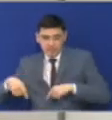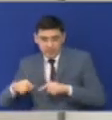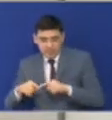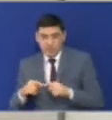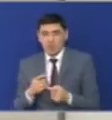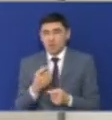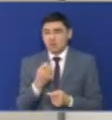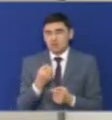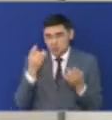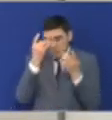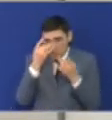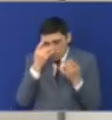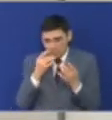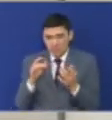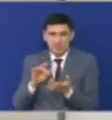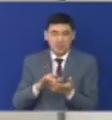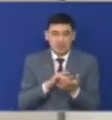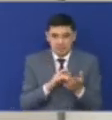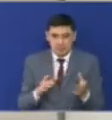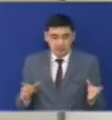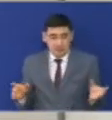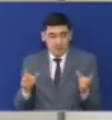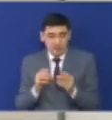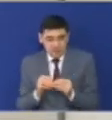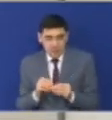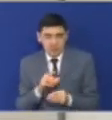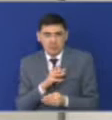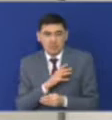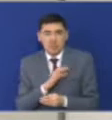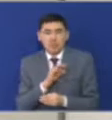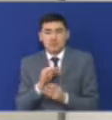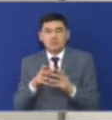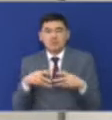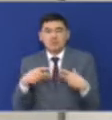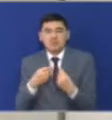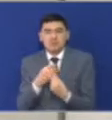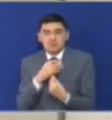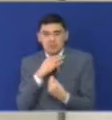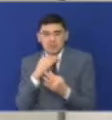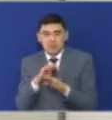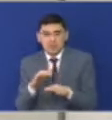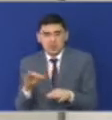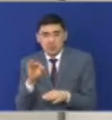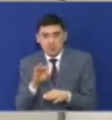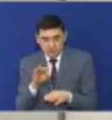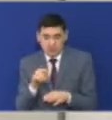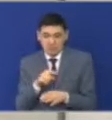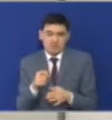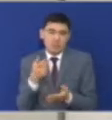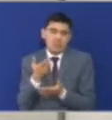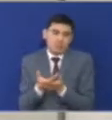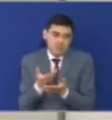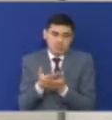поддержки этнокультурных центров ведут работу по решению проблем многодетных малообеспеченных семей, оказывают консультационную